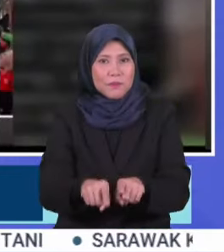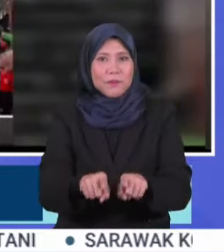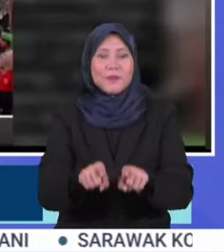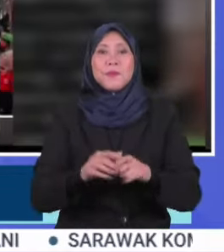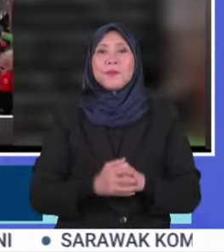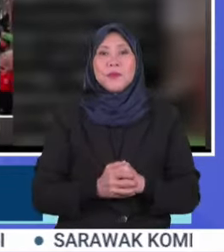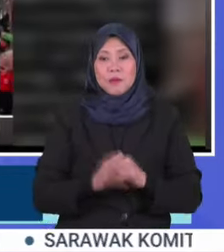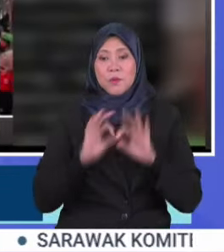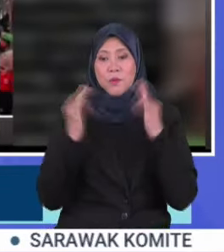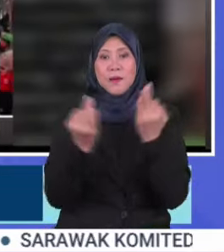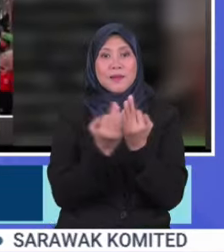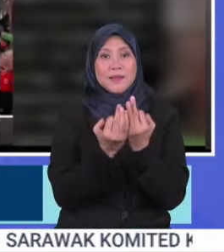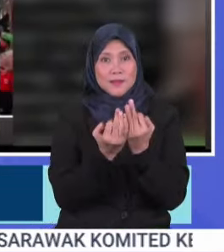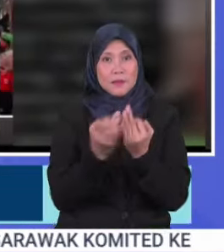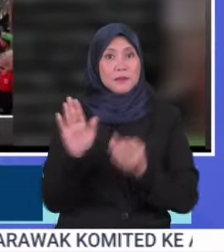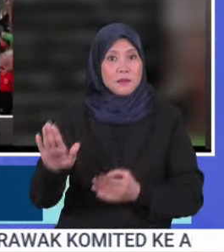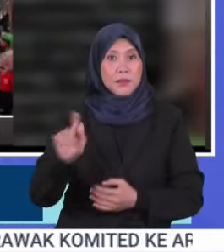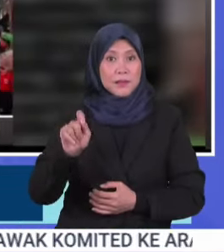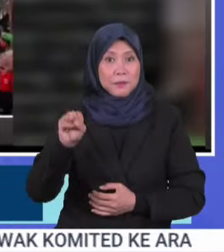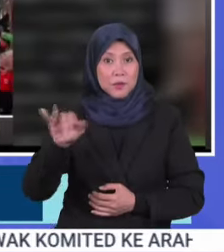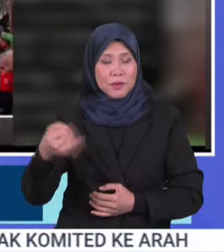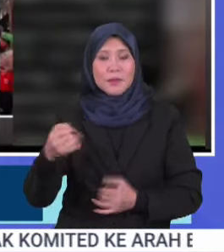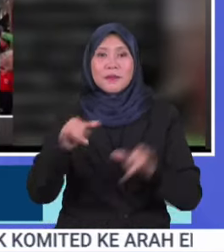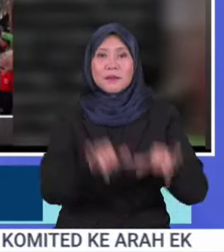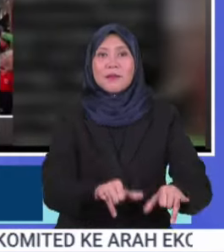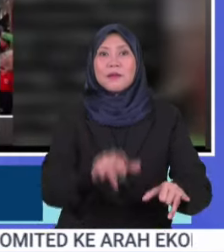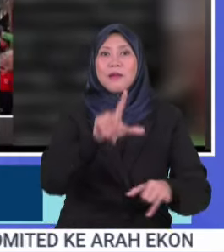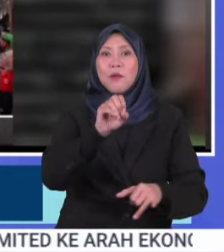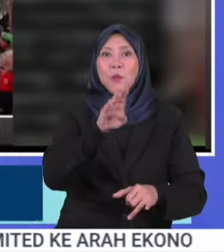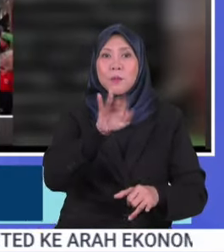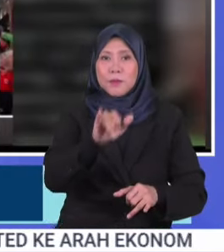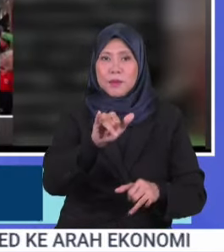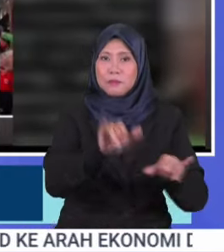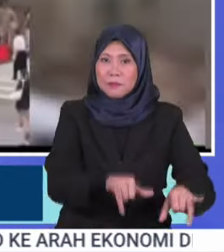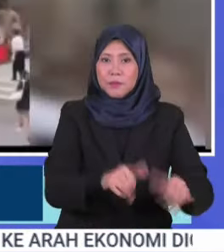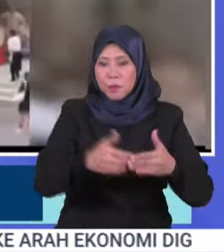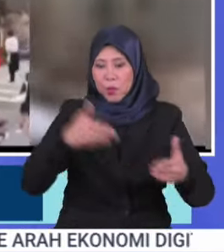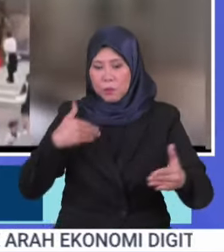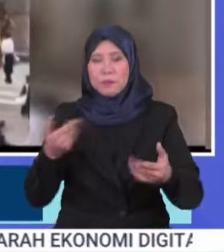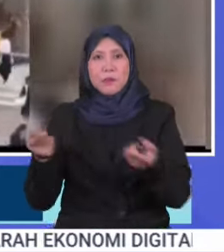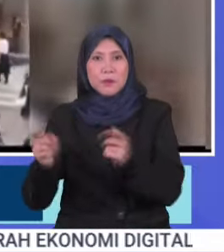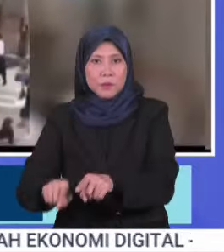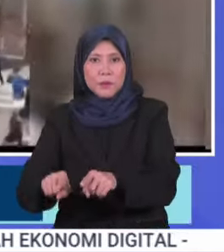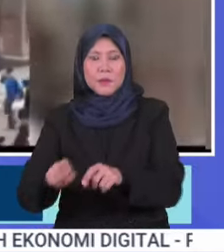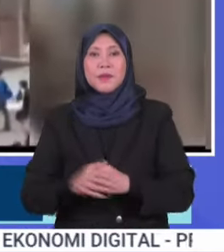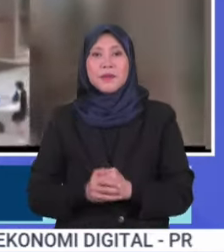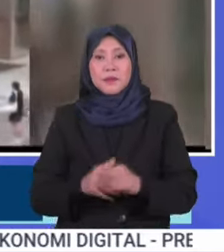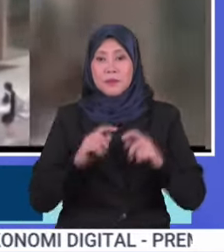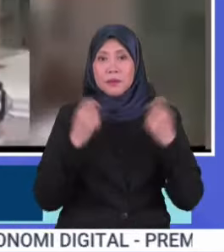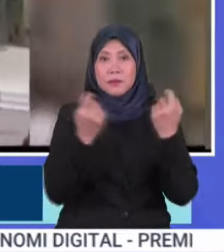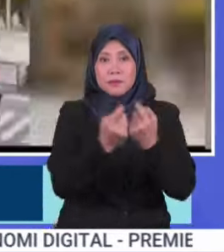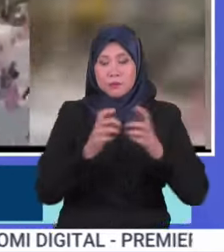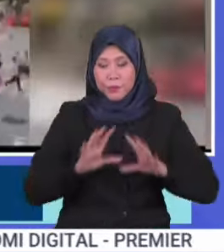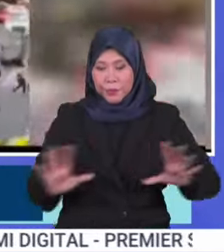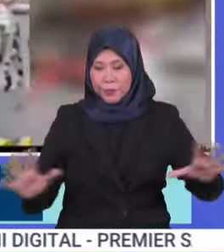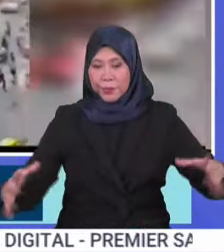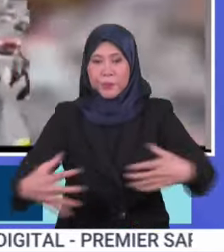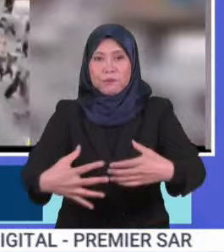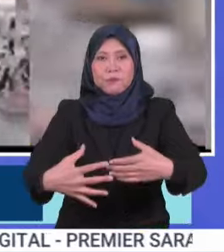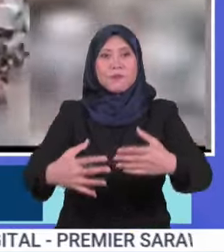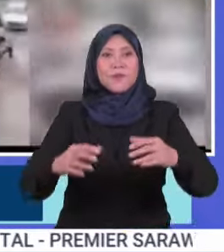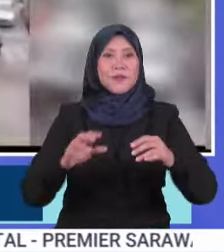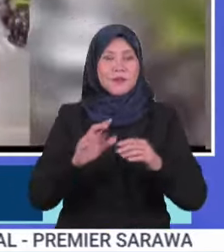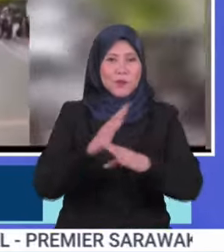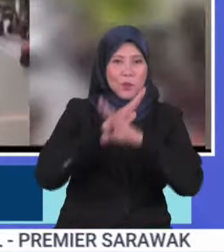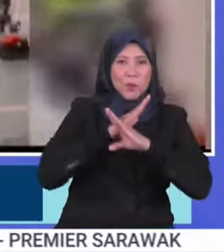Ketika kejadian, keluarga baginda sedang duduk di lobi hotel sebelum kekecohan berlaku. Baginda dan pasukan bina perisai manusia untuk dilindungi